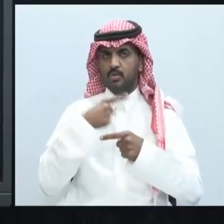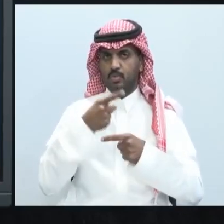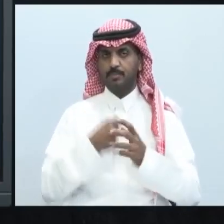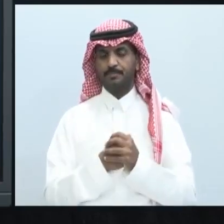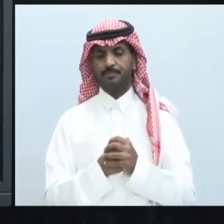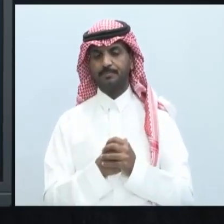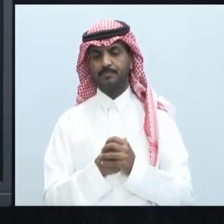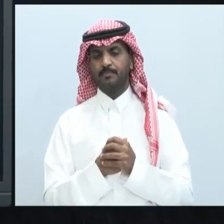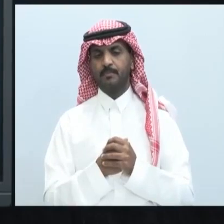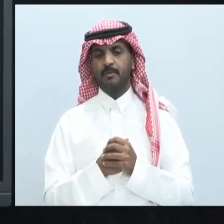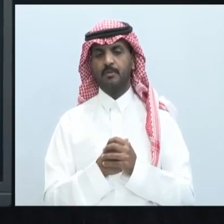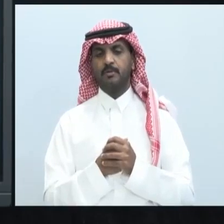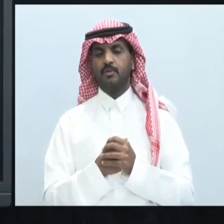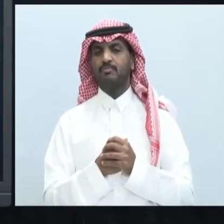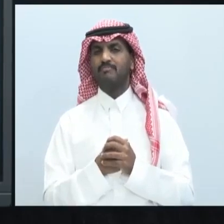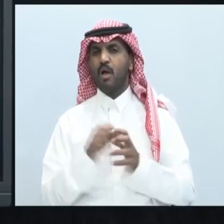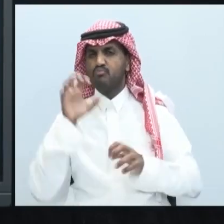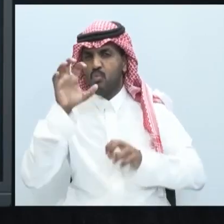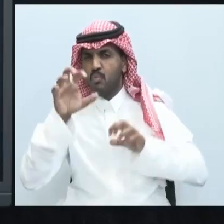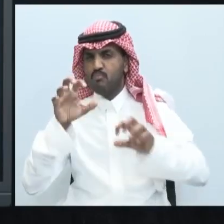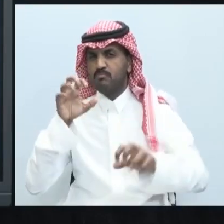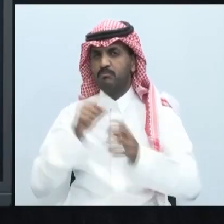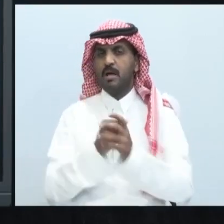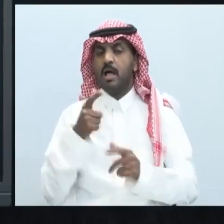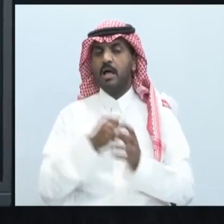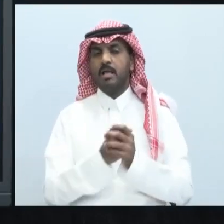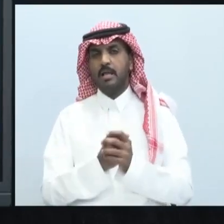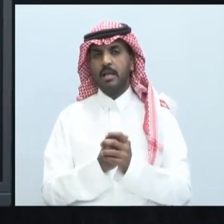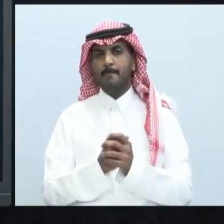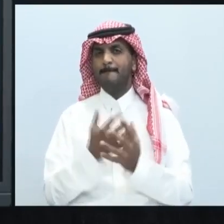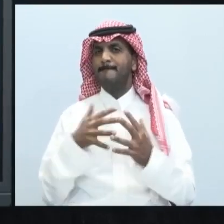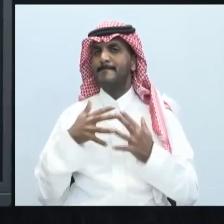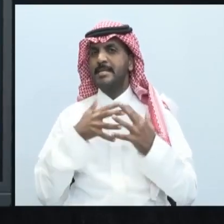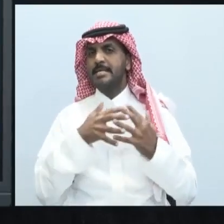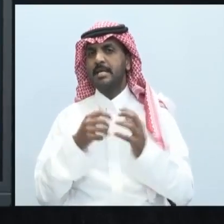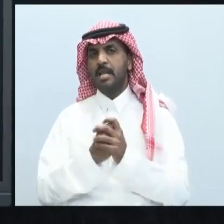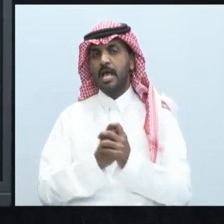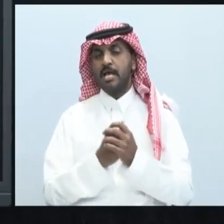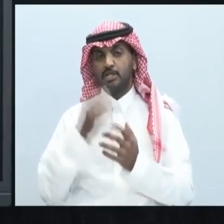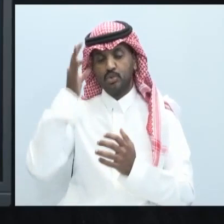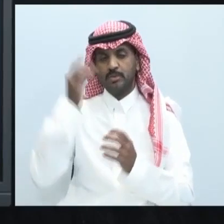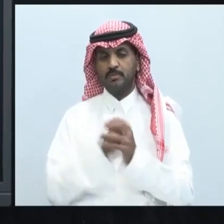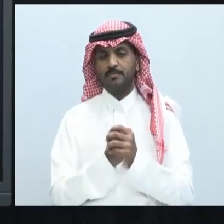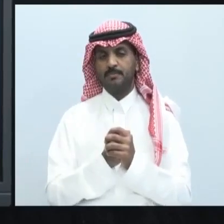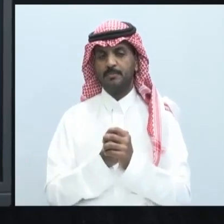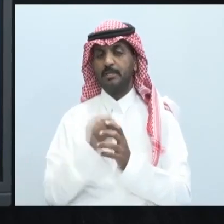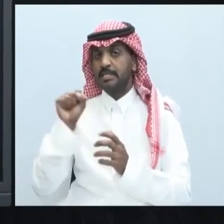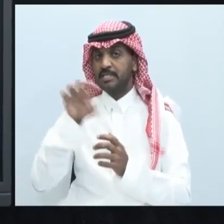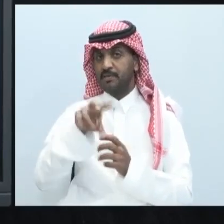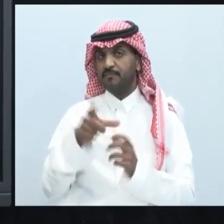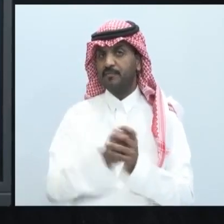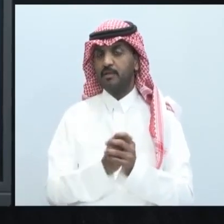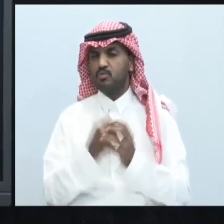الان انا عندي الدب الامريكي الاسود نوع الدب الامريكي الاسود الان ابي اصنف هذا